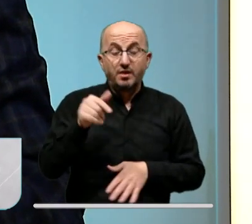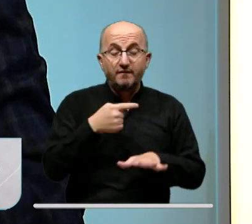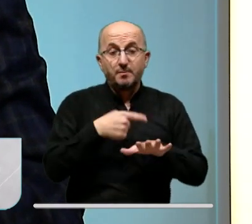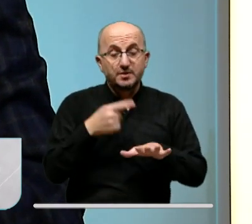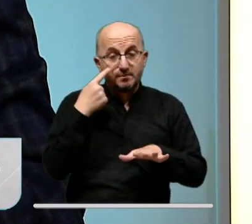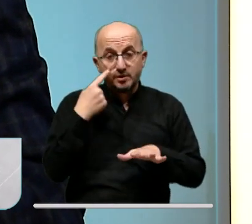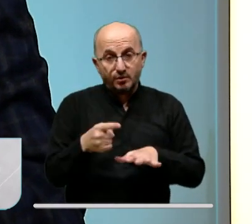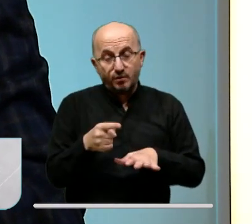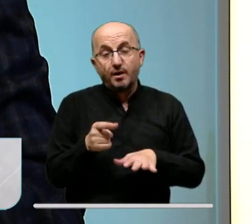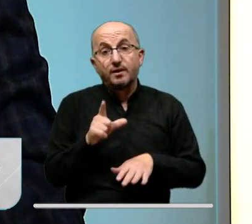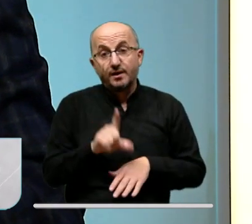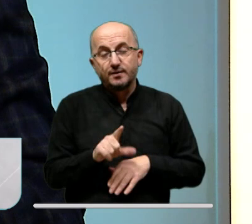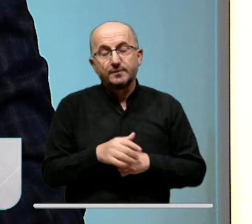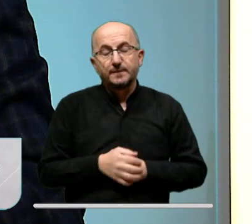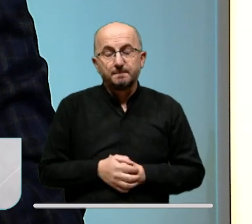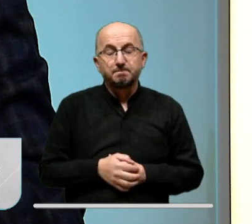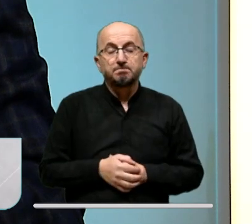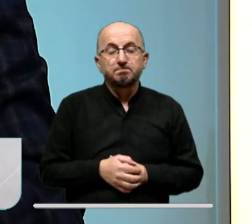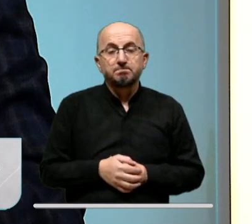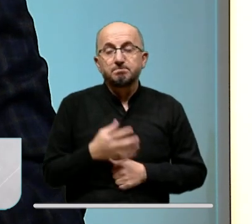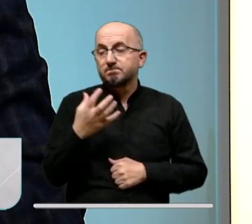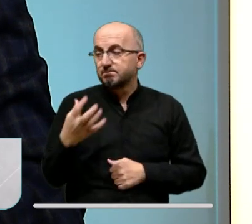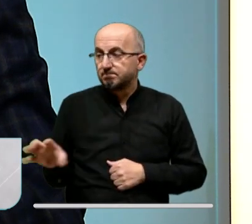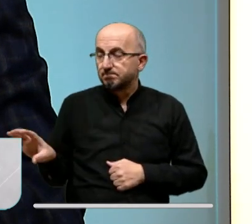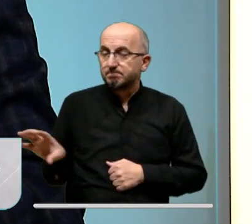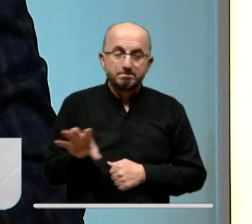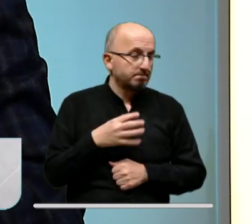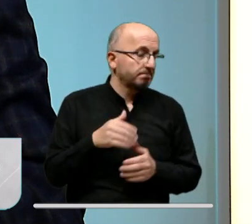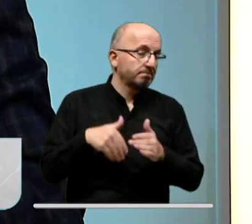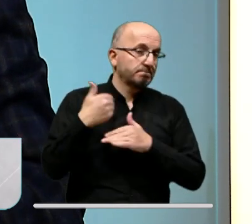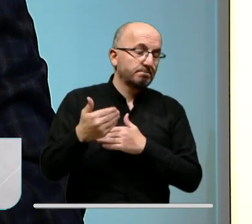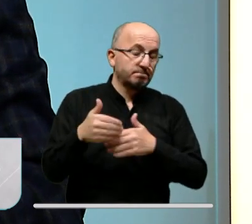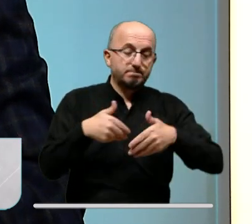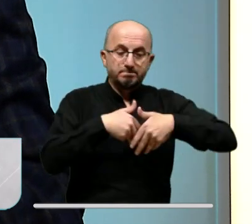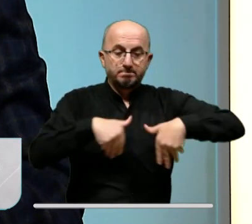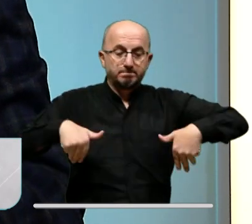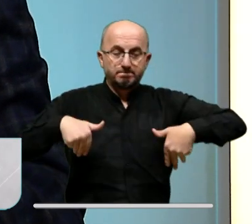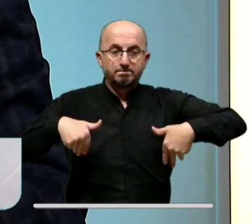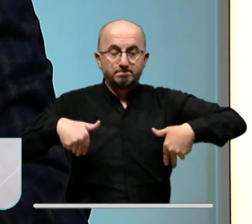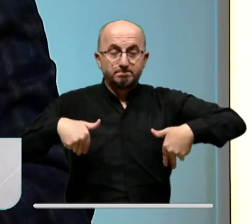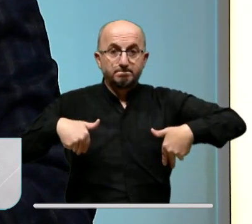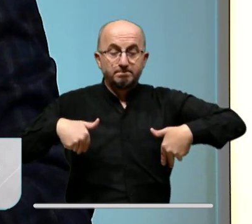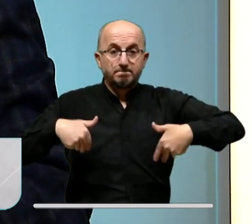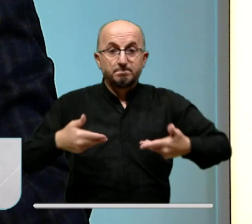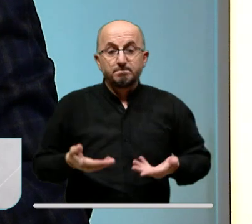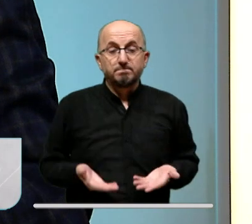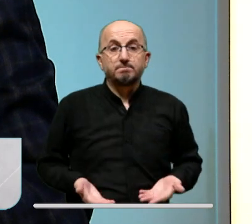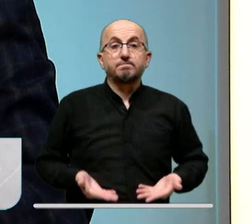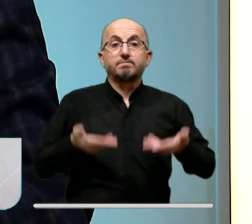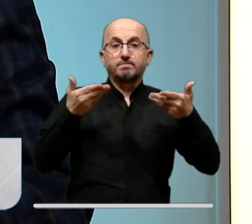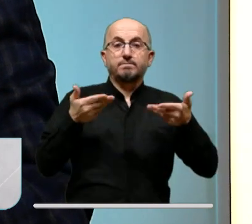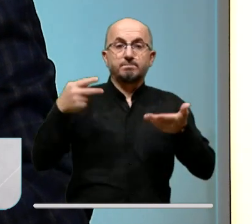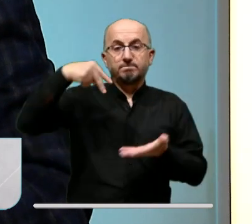göre Azimet Eee ve selam verdikten sonra cemaat artık lahik hükmündedir ayağa